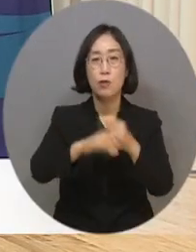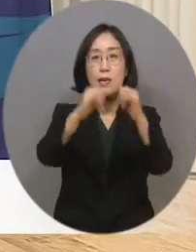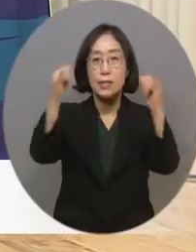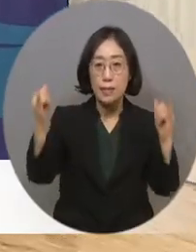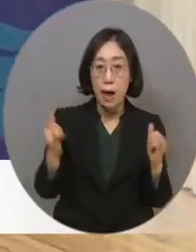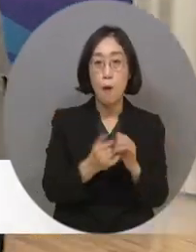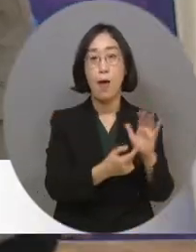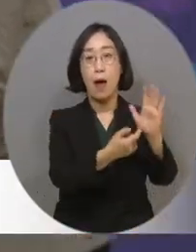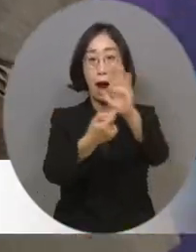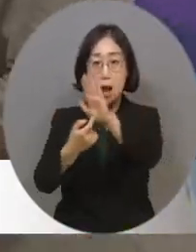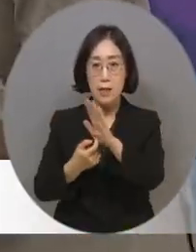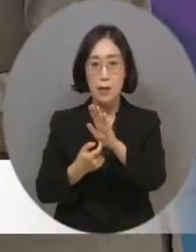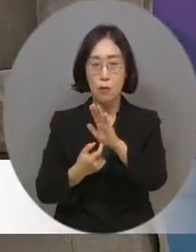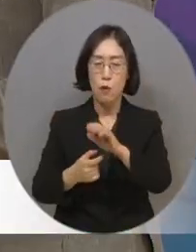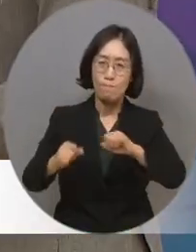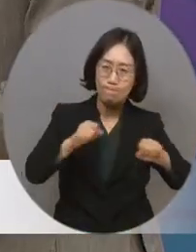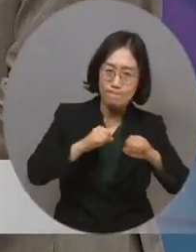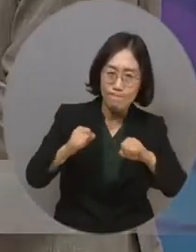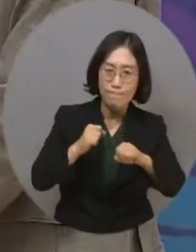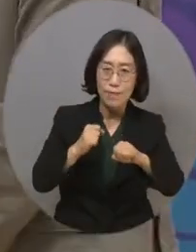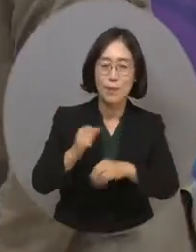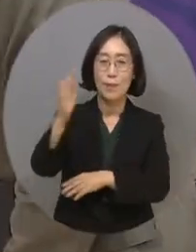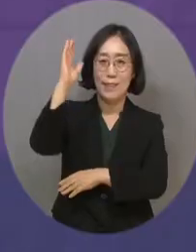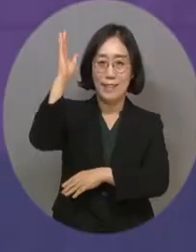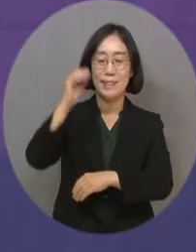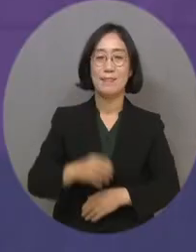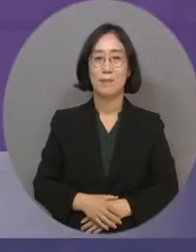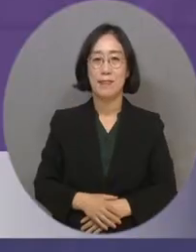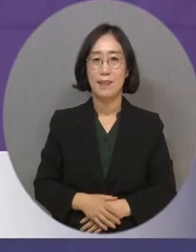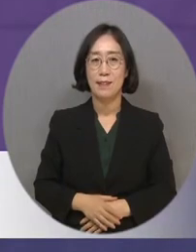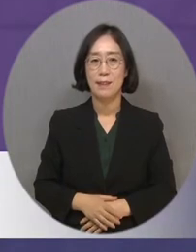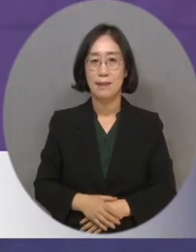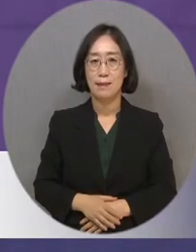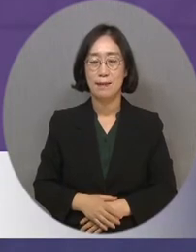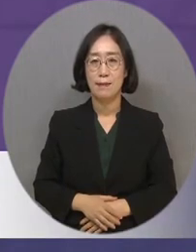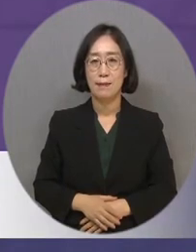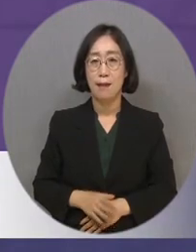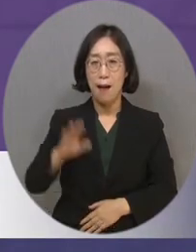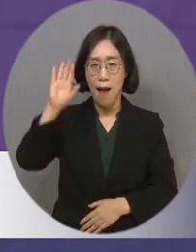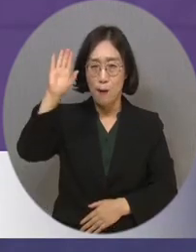알리는 데 앞장서겠다는 뜻을 전했습니다. 앞으로도